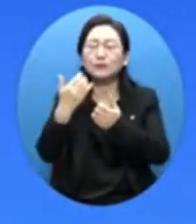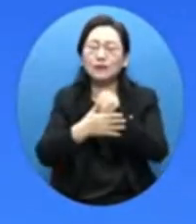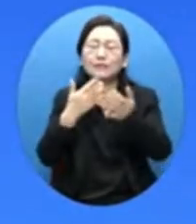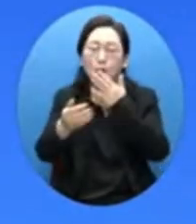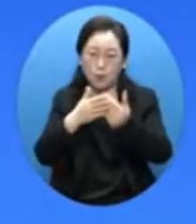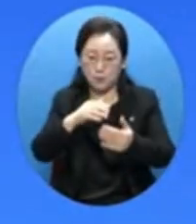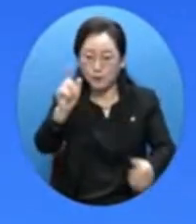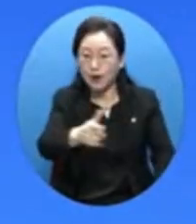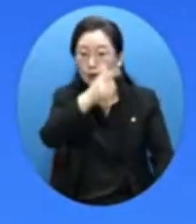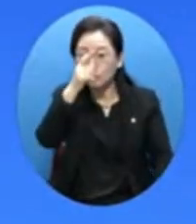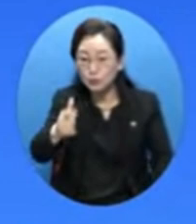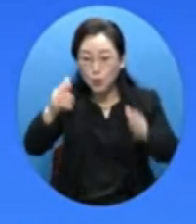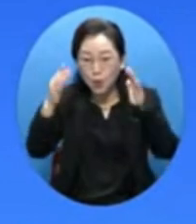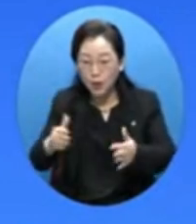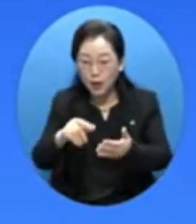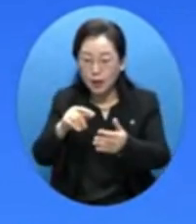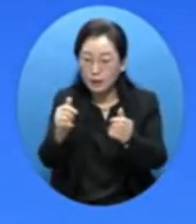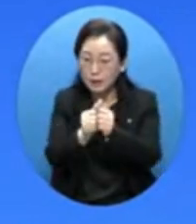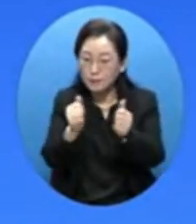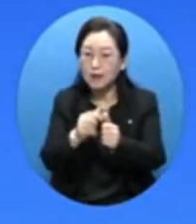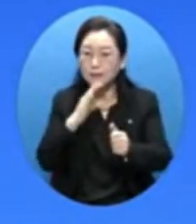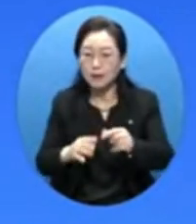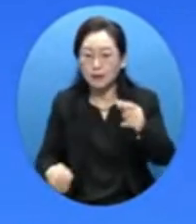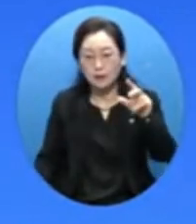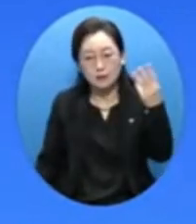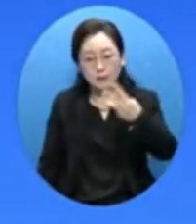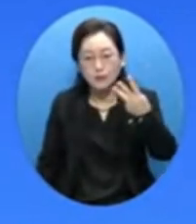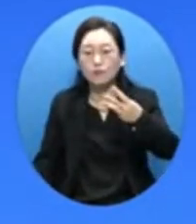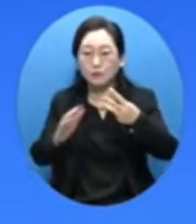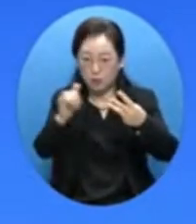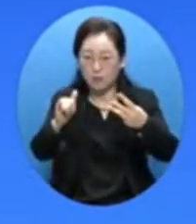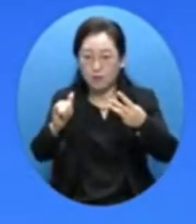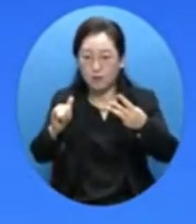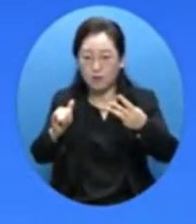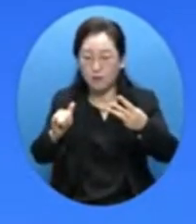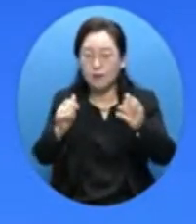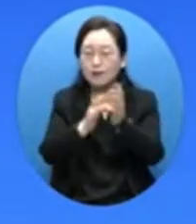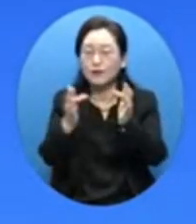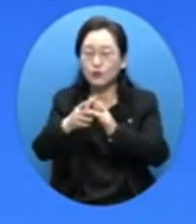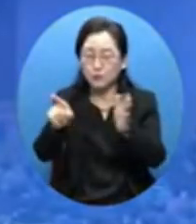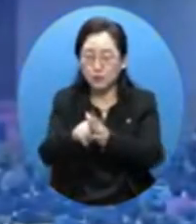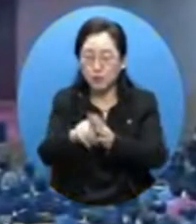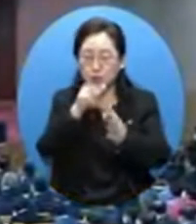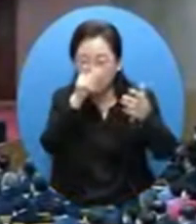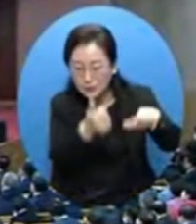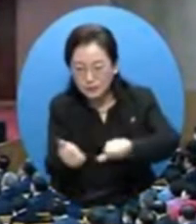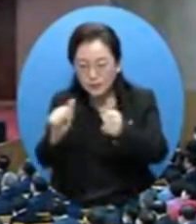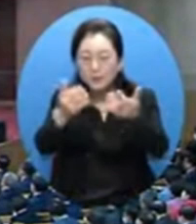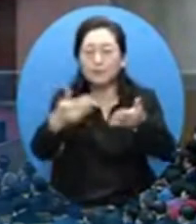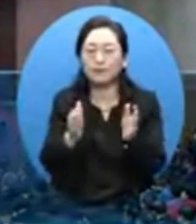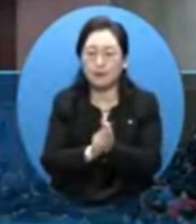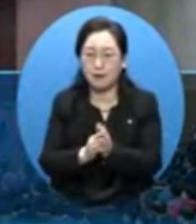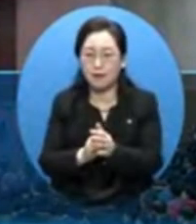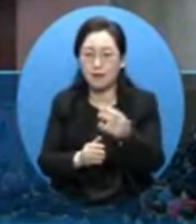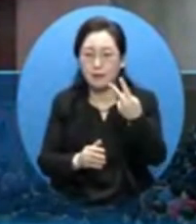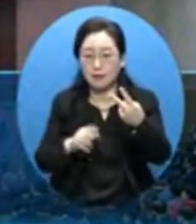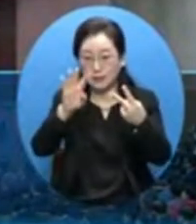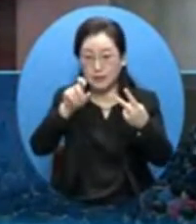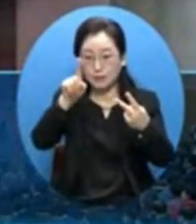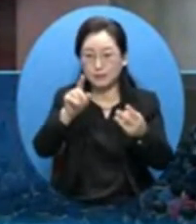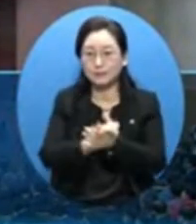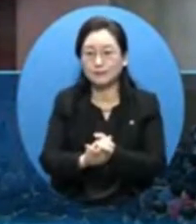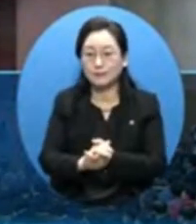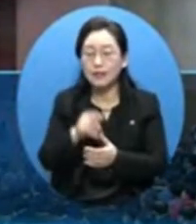하루에만도 남자로만 3,000명이 예수 믿고 침례를 받았습니다. 2장 41절에 성경은